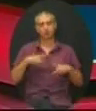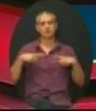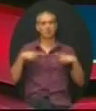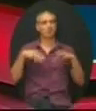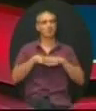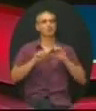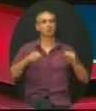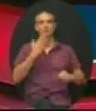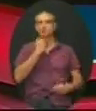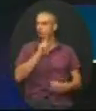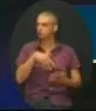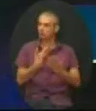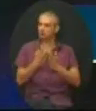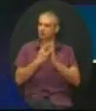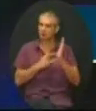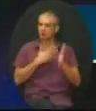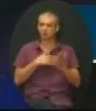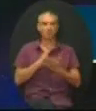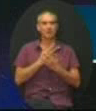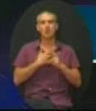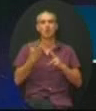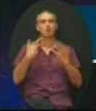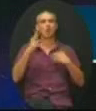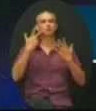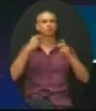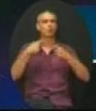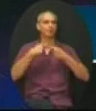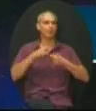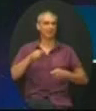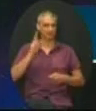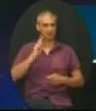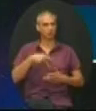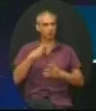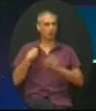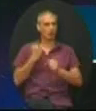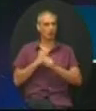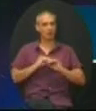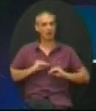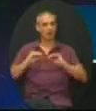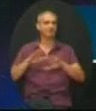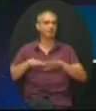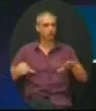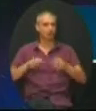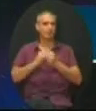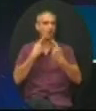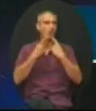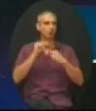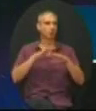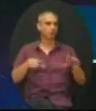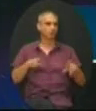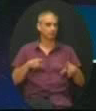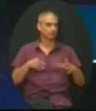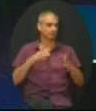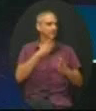איזשהם תובנות גם לגבי הצעת החוק שמבקשת לקבוע שרק ברוב של 80 חברי כנסת יהיה אפשר להעביר שטחים או לדון על שטחים עם